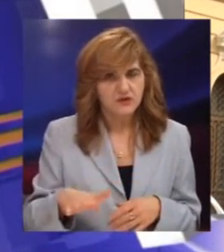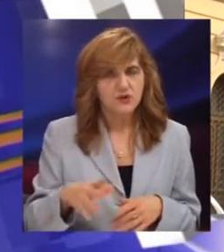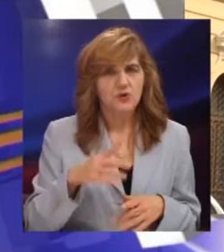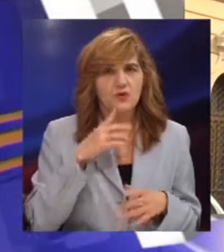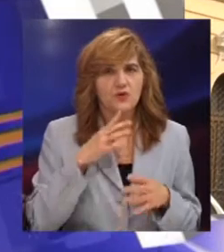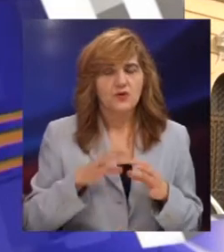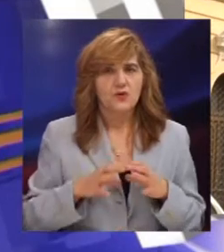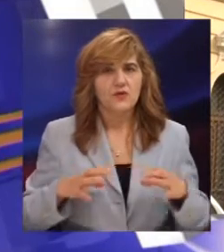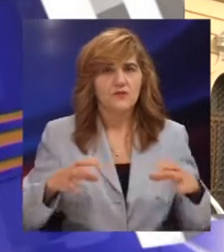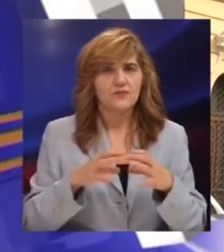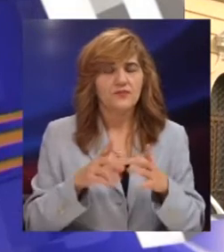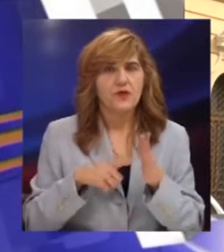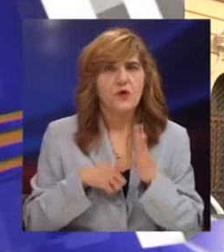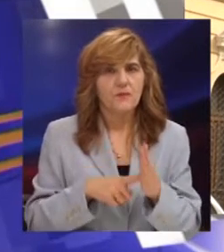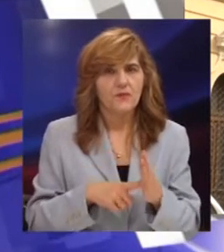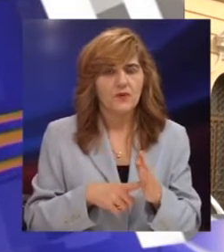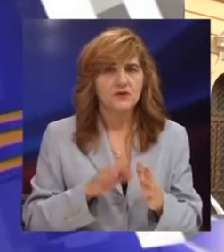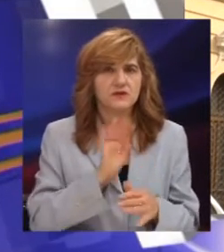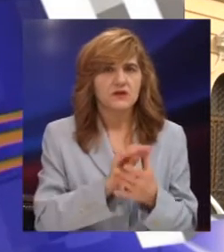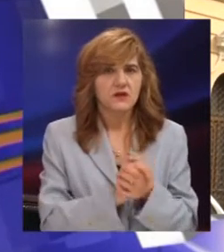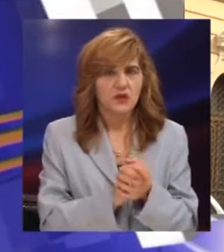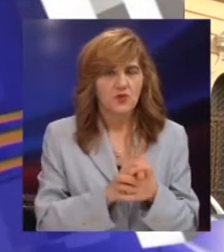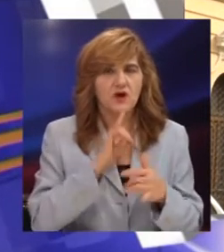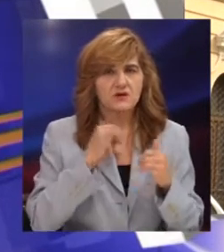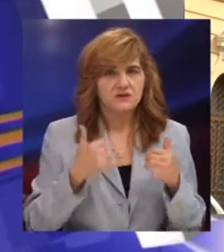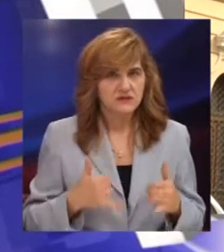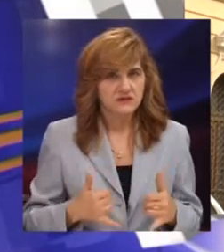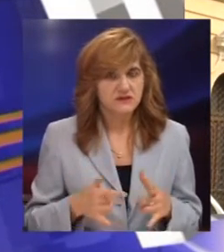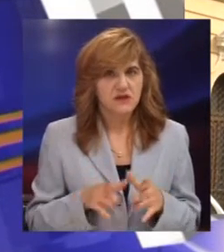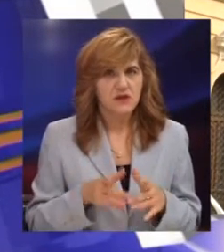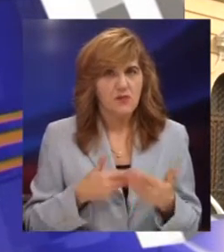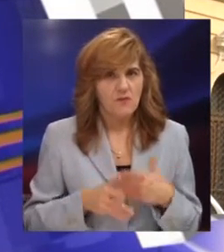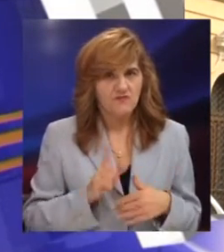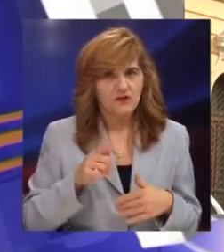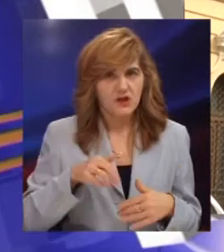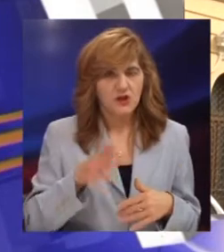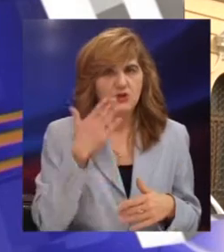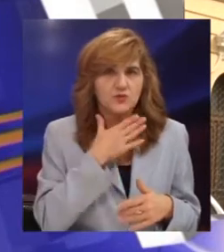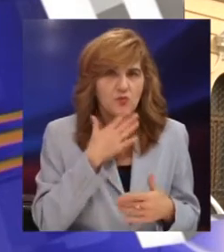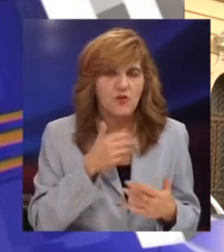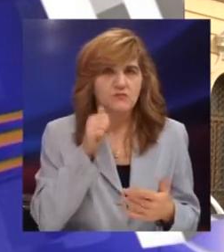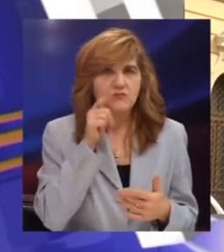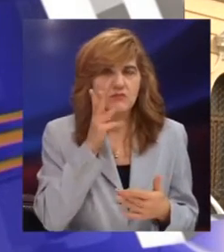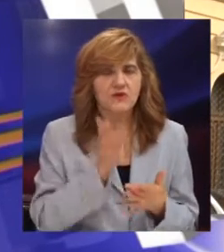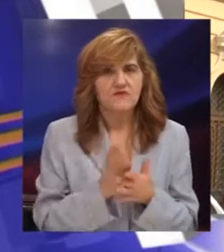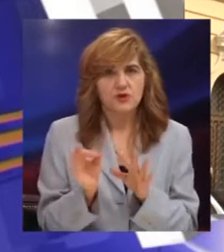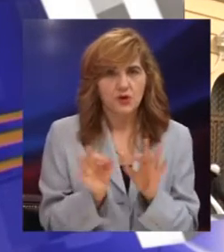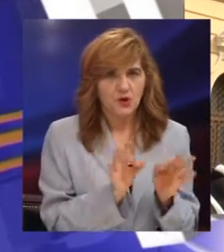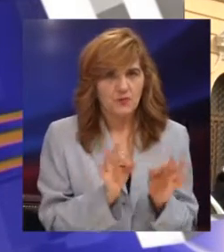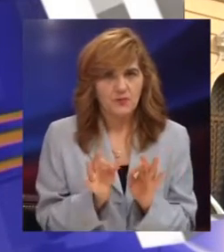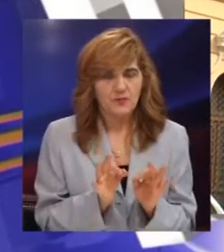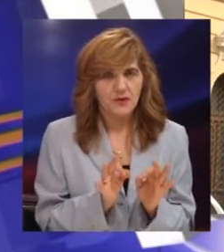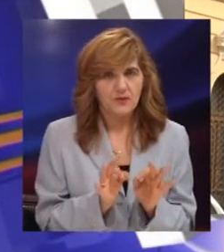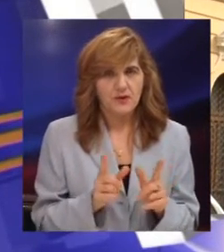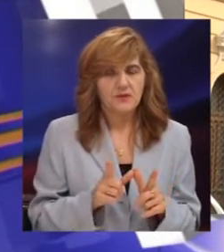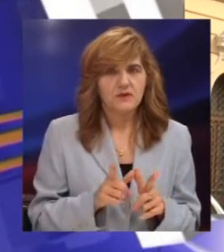koje ipak pokazuje empatiju, njihova drugarica je sada povređena pa ne dolazi u školu, ali eto oni već pripremaju sa